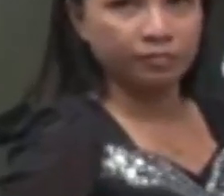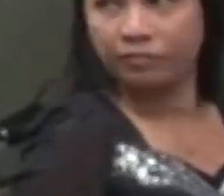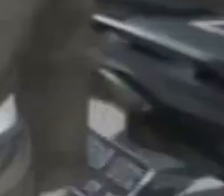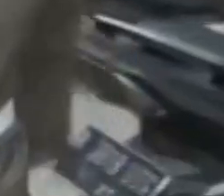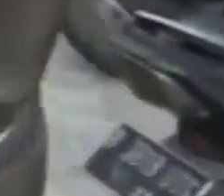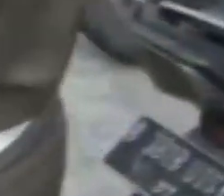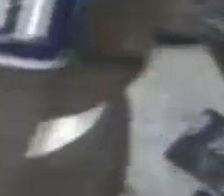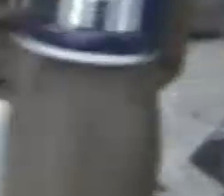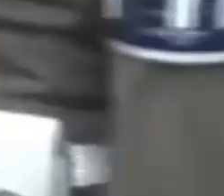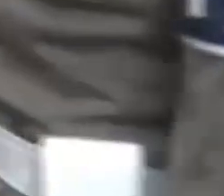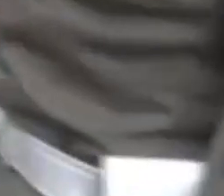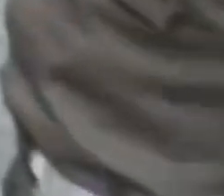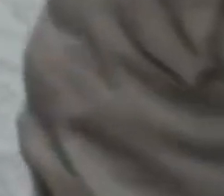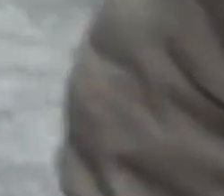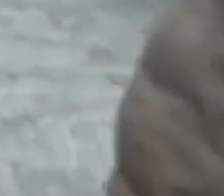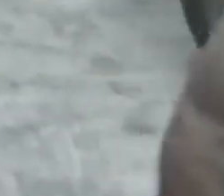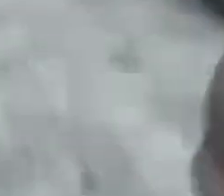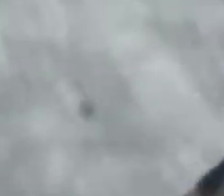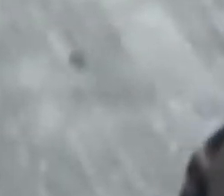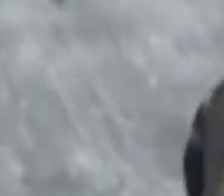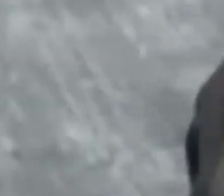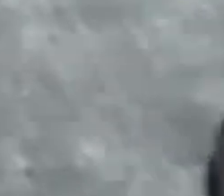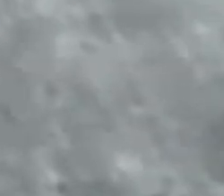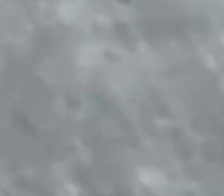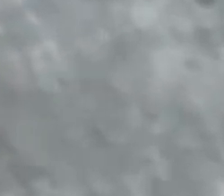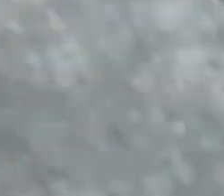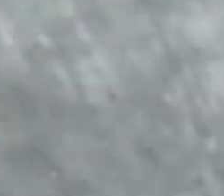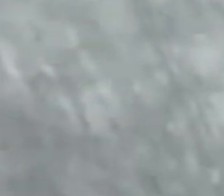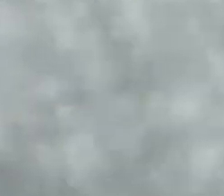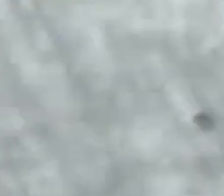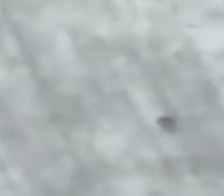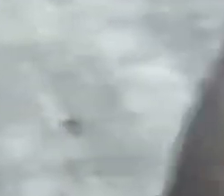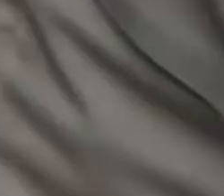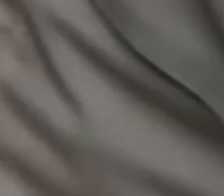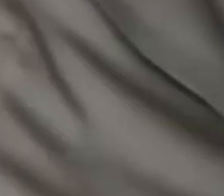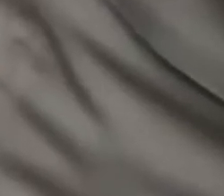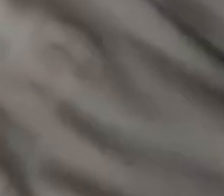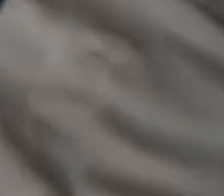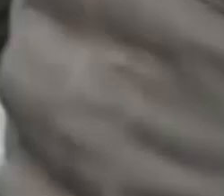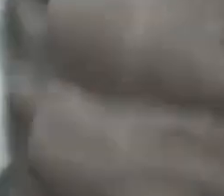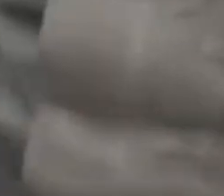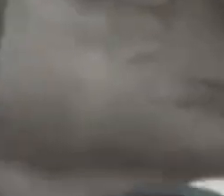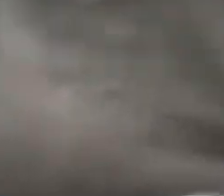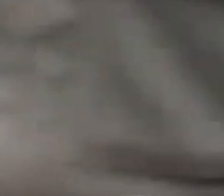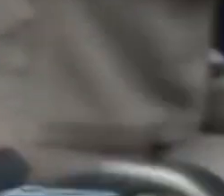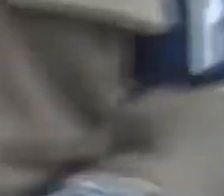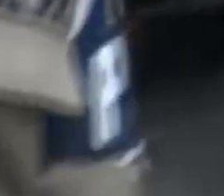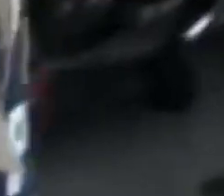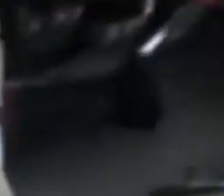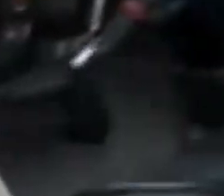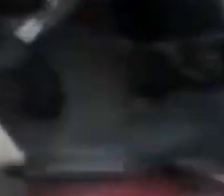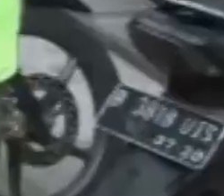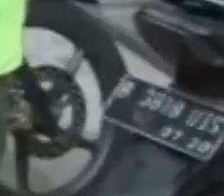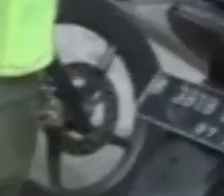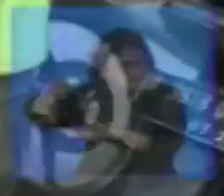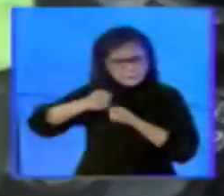100.000. Bagi warga yang terkena razia dan belum membayar denda, Satpol PP menyita KTP. Warga dapat kembali mengambil